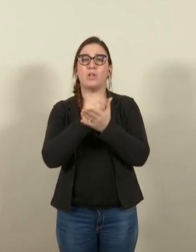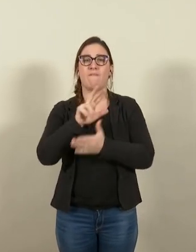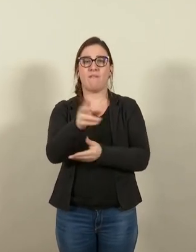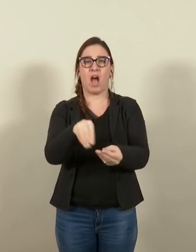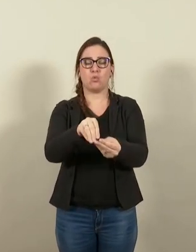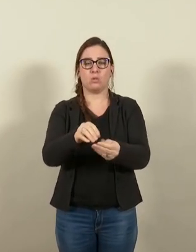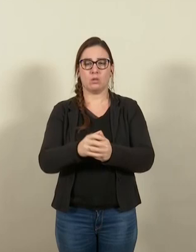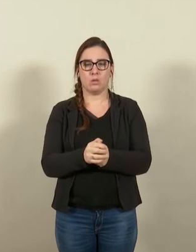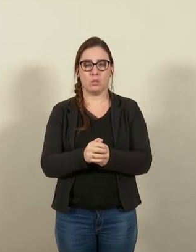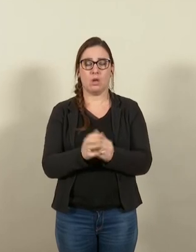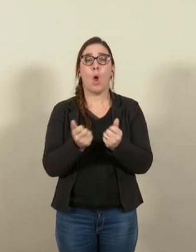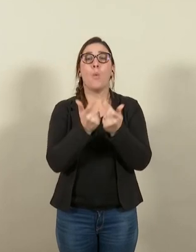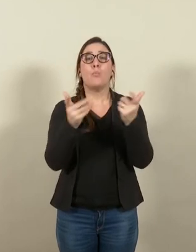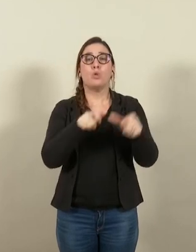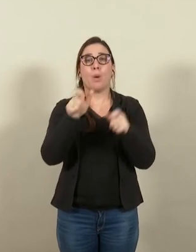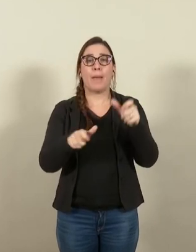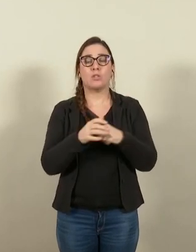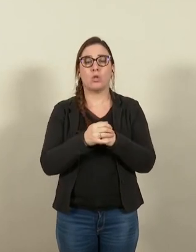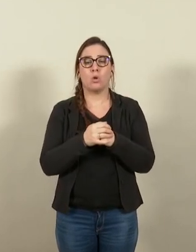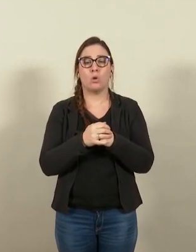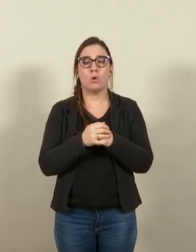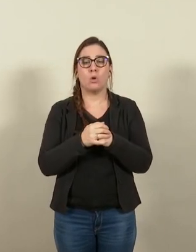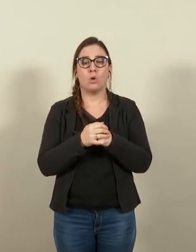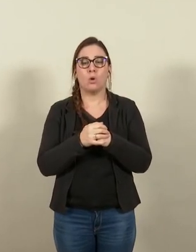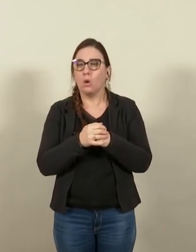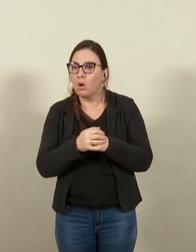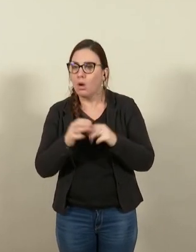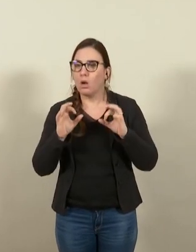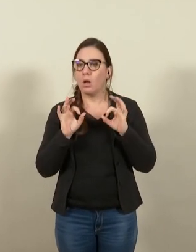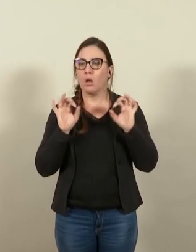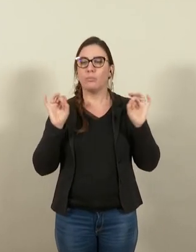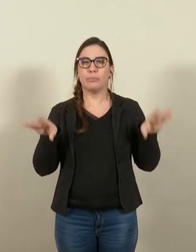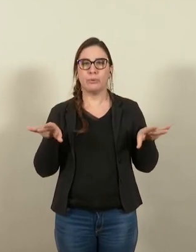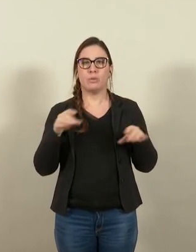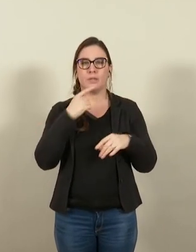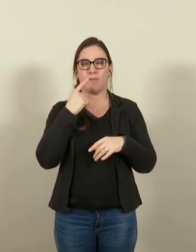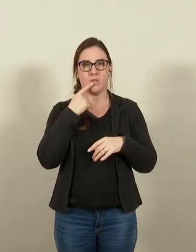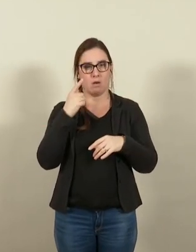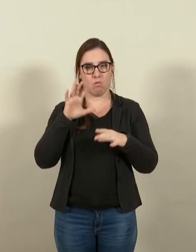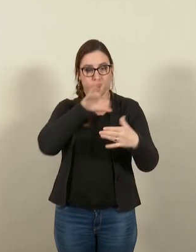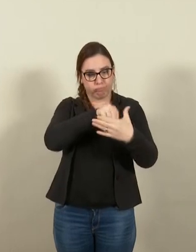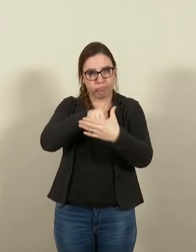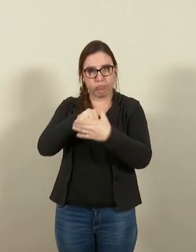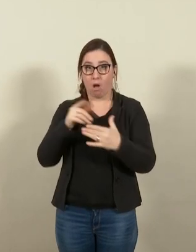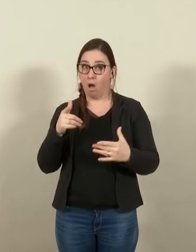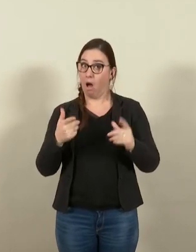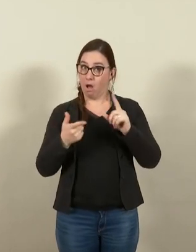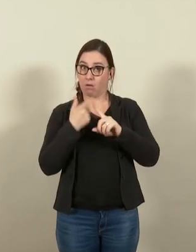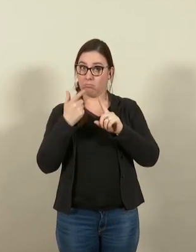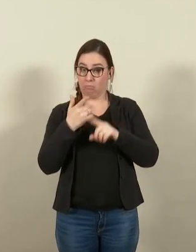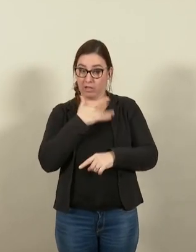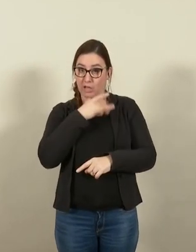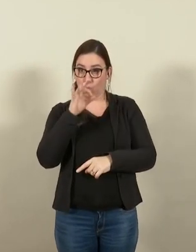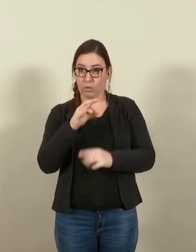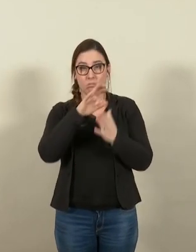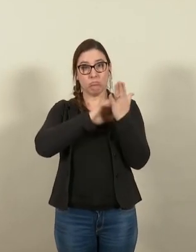l'inscription du nombre de personnes non binaire ad des rentes de l'association ce paragraphe est pour nous bien sûr intéressant sur le fond